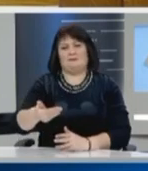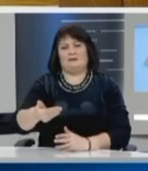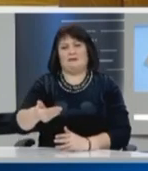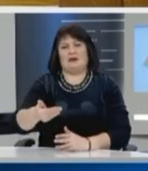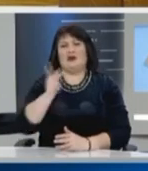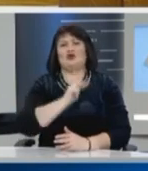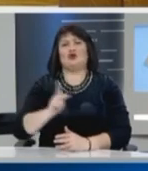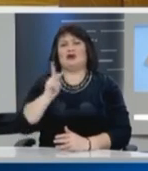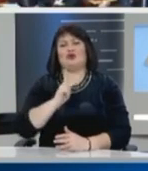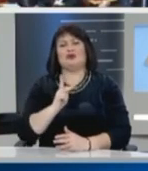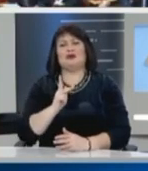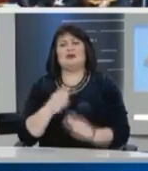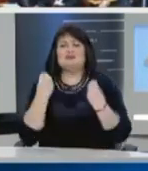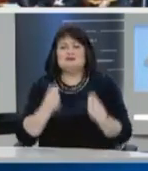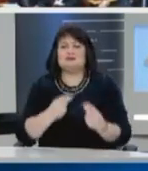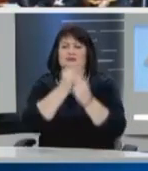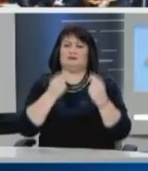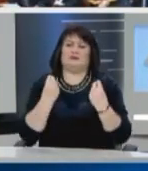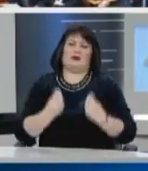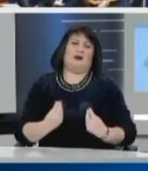κοινωνικής προκοπής. Αυτός ο δρόμος